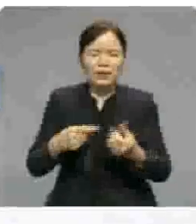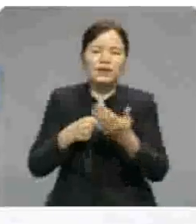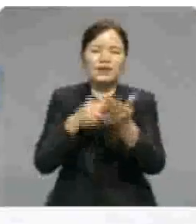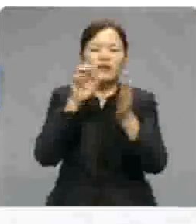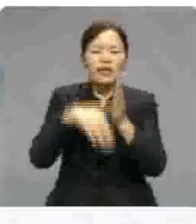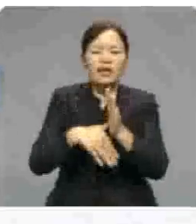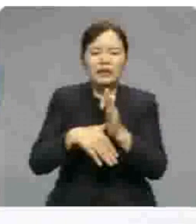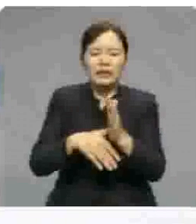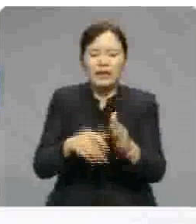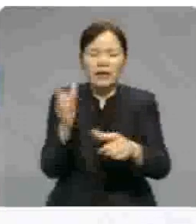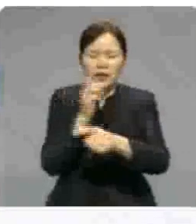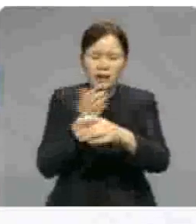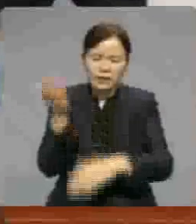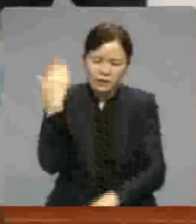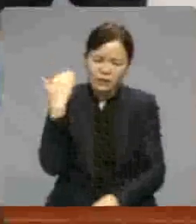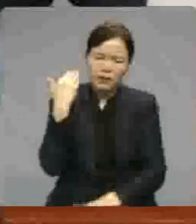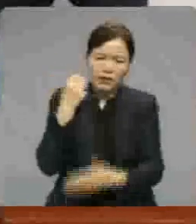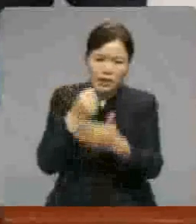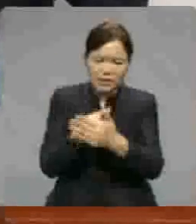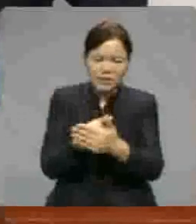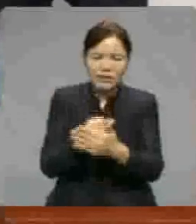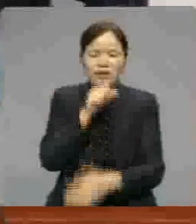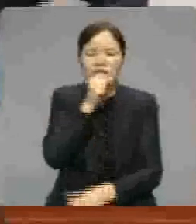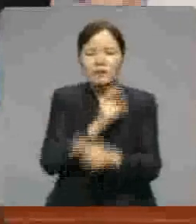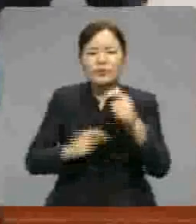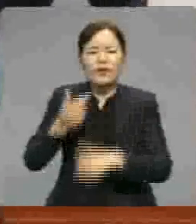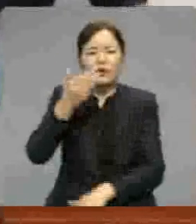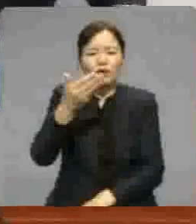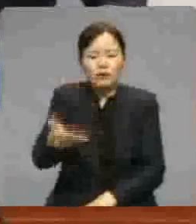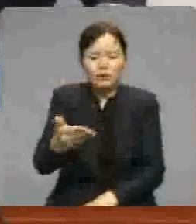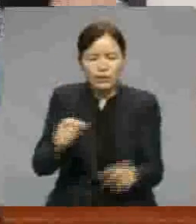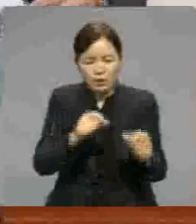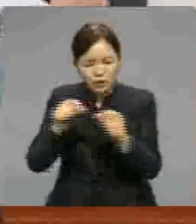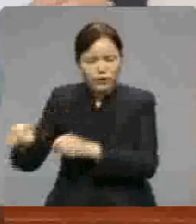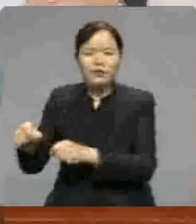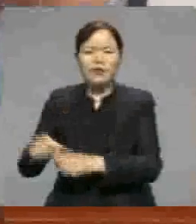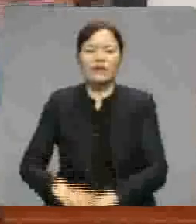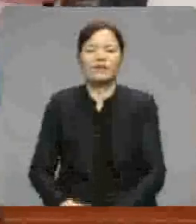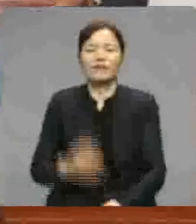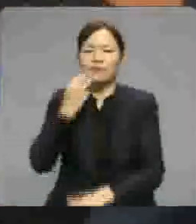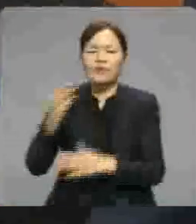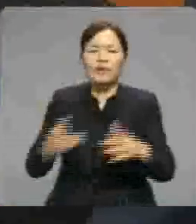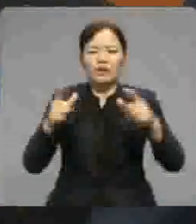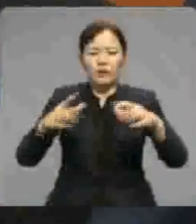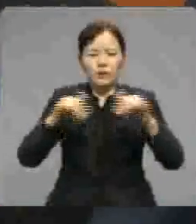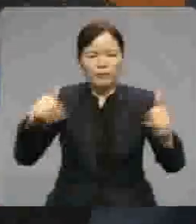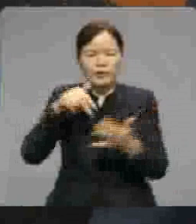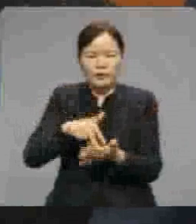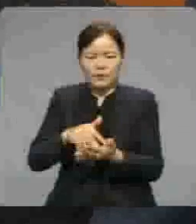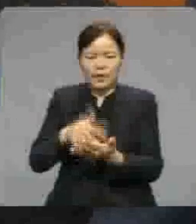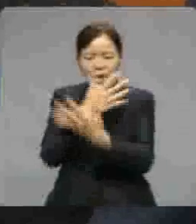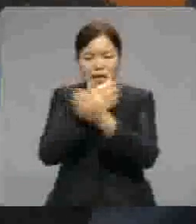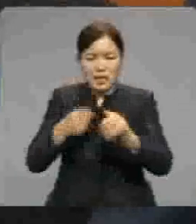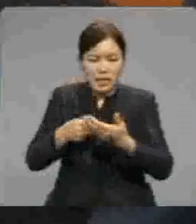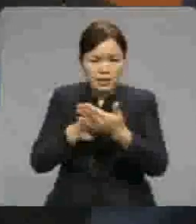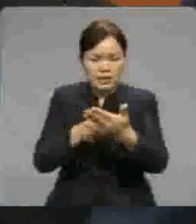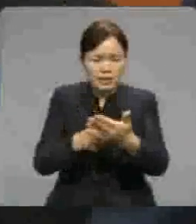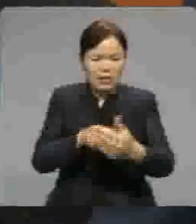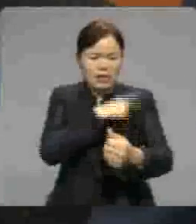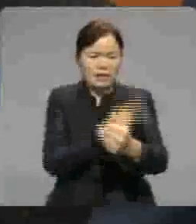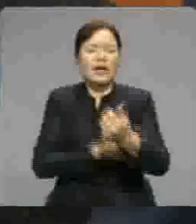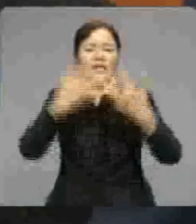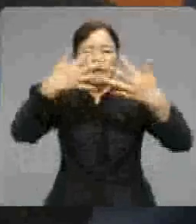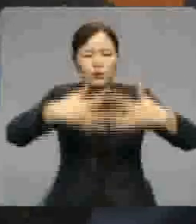유예하는 방안입니다. 국민의힘 유시티 특별위원회 관계자는 경기도민으로서 청약을 신청해온 시민들의 자격